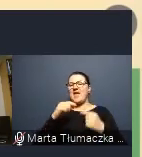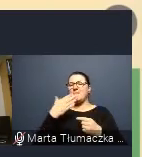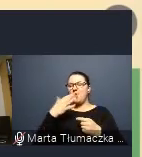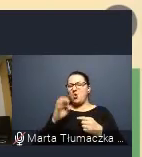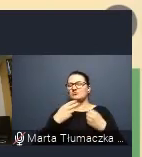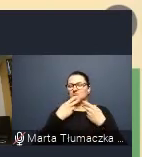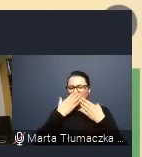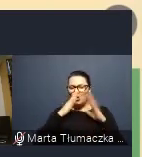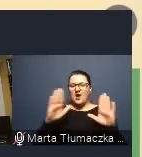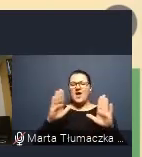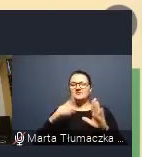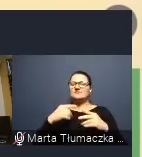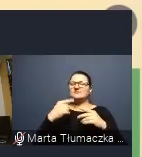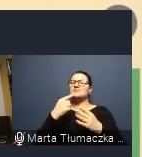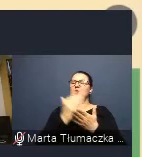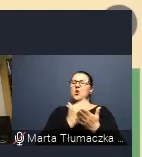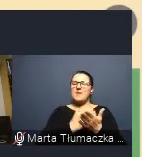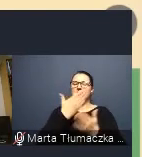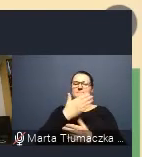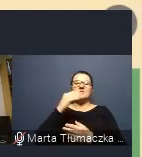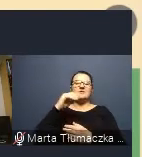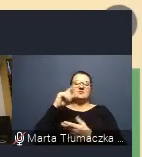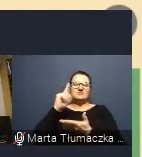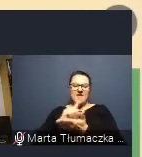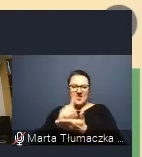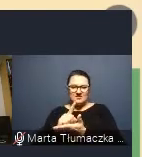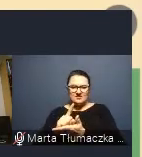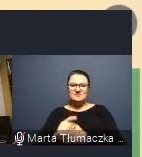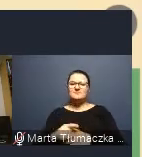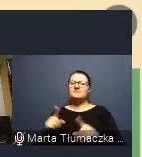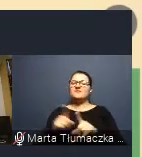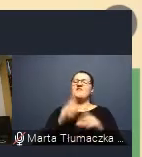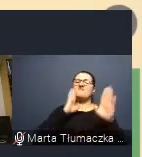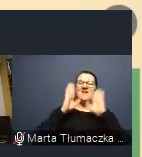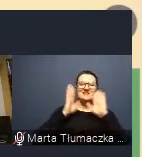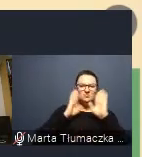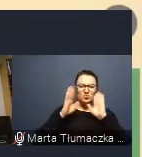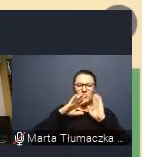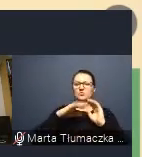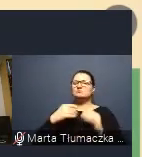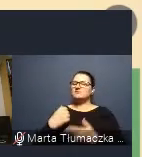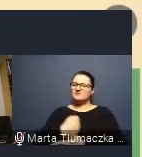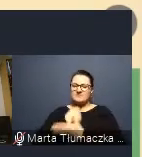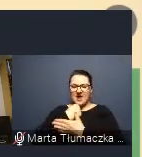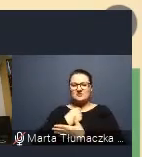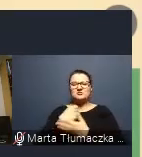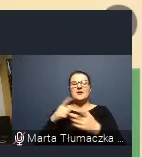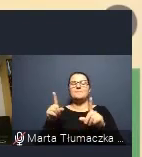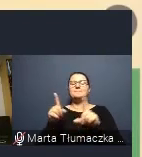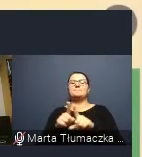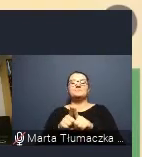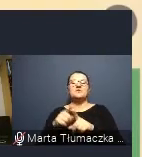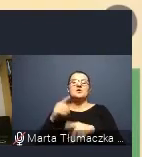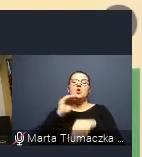programu Mam Talent, mTalent. Szukałam wsparcia na Facebooku, szukałam wsparcia i materiałów u